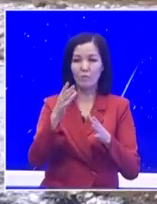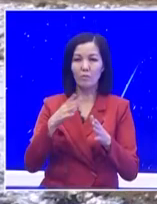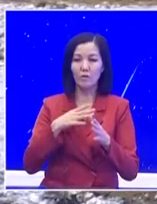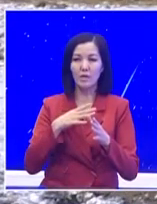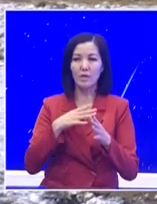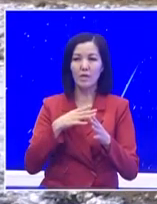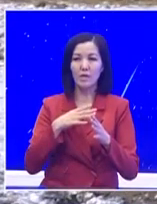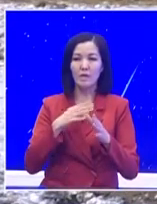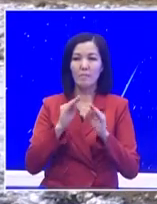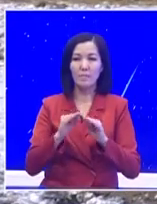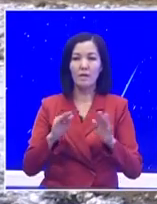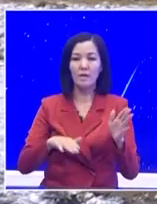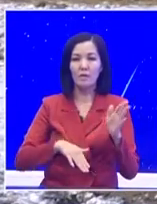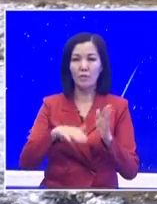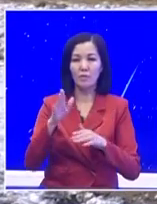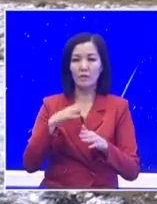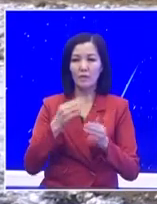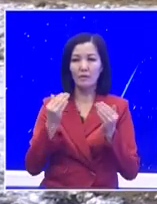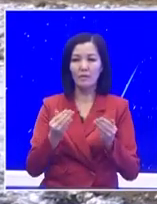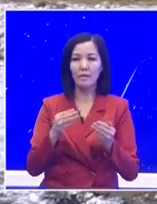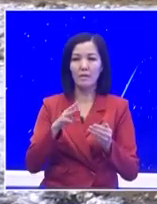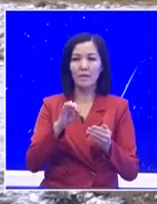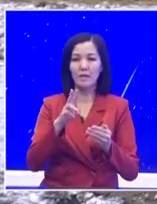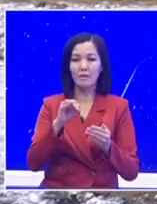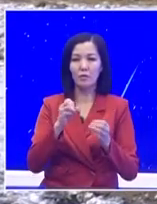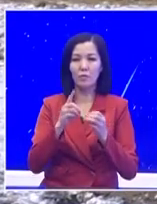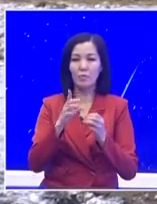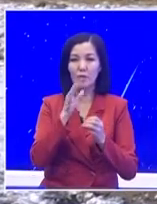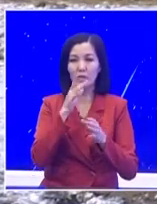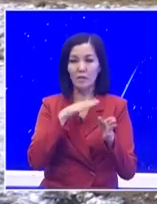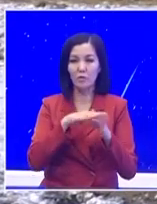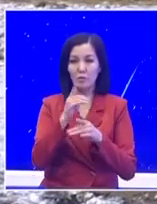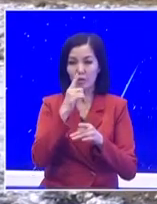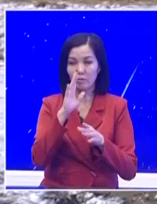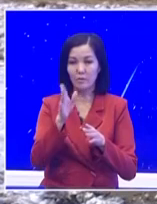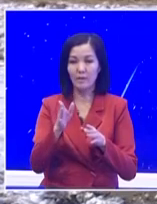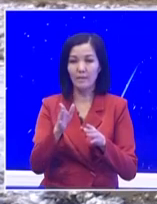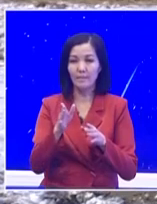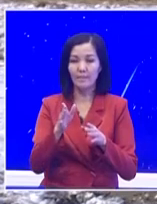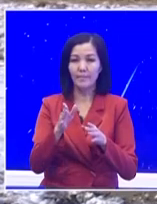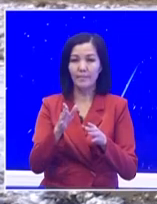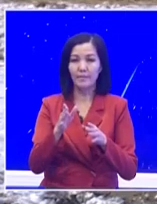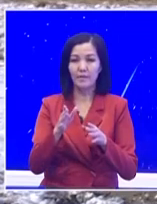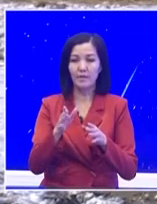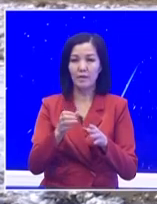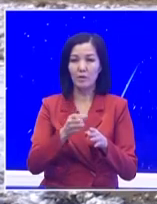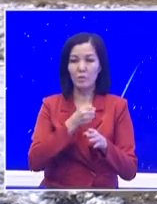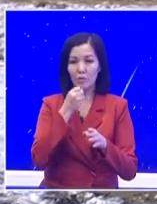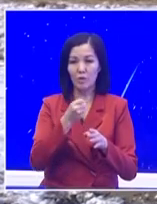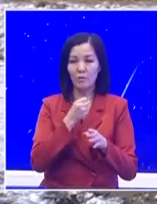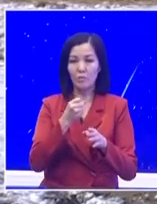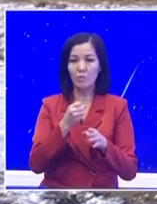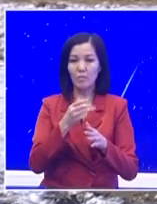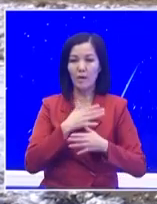Балаларым да өсіп, алдарына кетті, тасқыным да бейіл міне. 11-ге кеп қалды ғой міне. Бұл ерде етіп әзі қолыған ат болып жатыр осы.